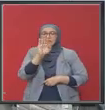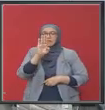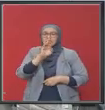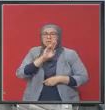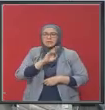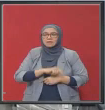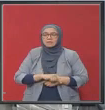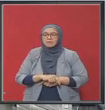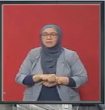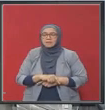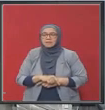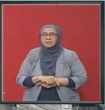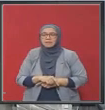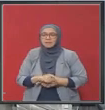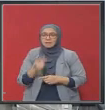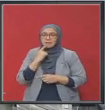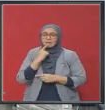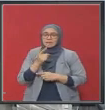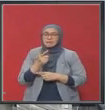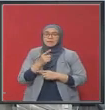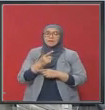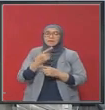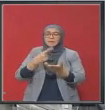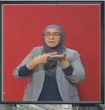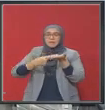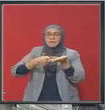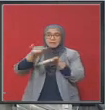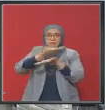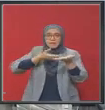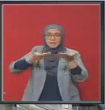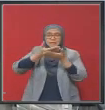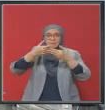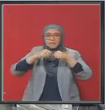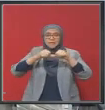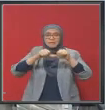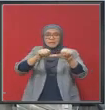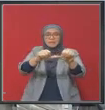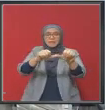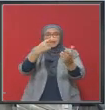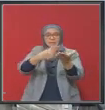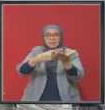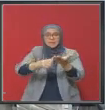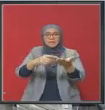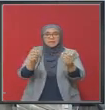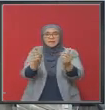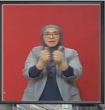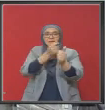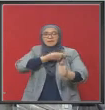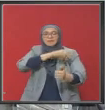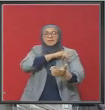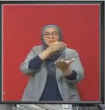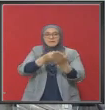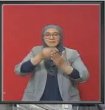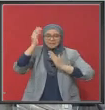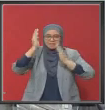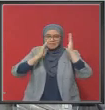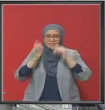apa Karet tersebut masih lagi di dalam perbincangan bersama dengan kementerian keuangan Blaze Adan